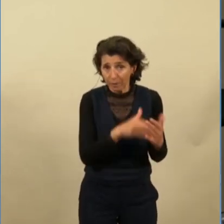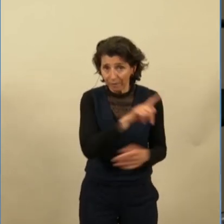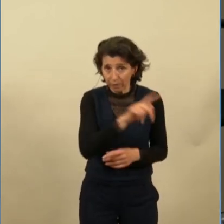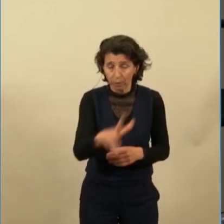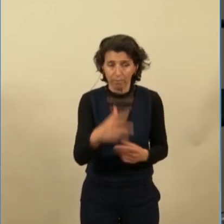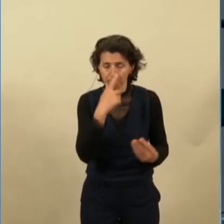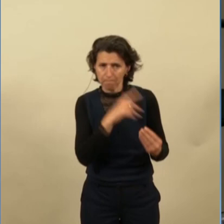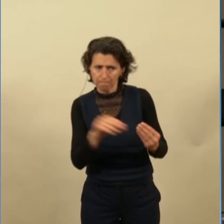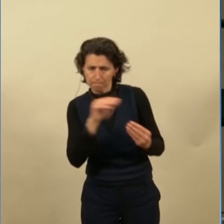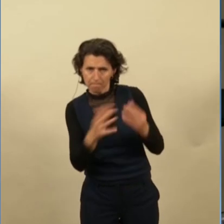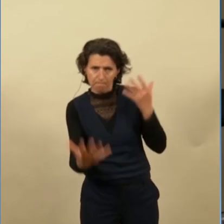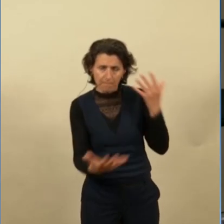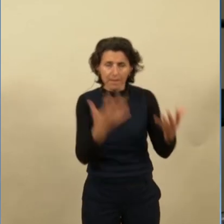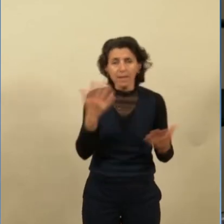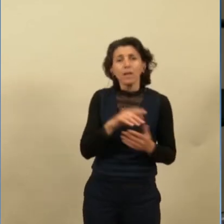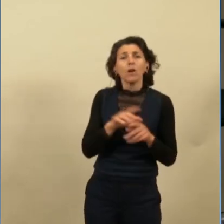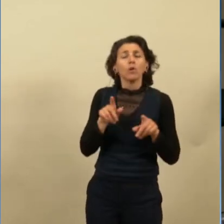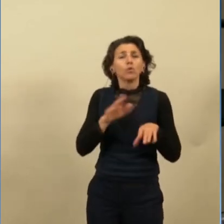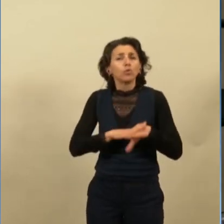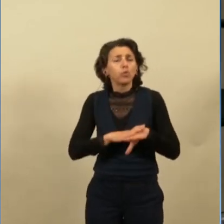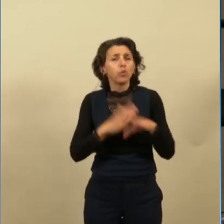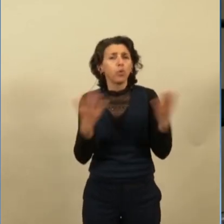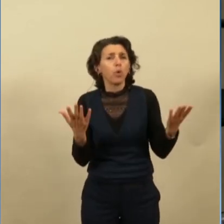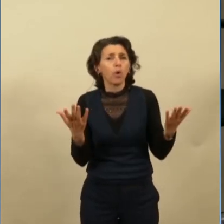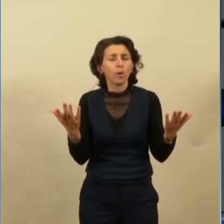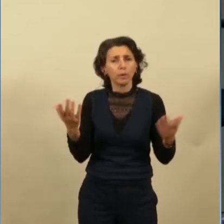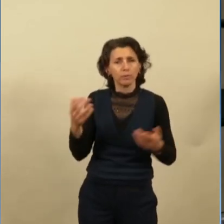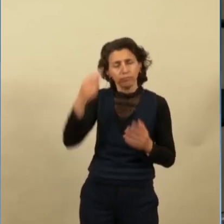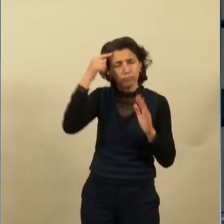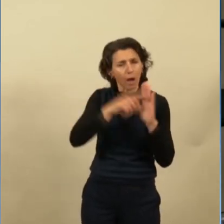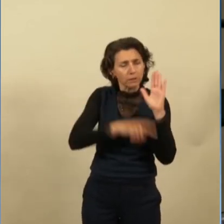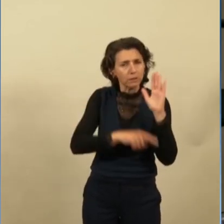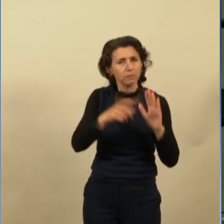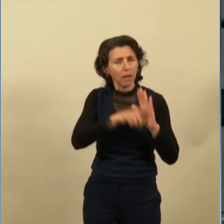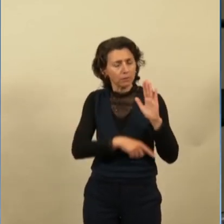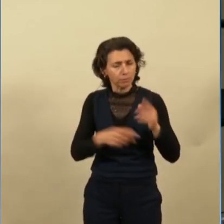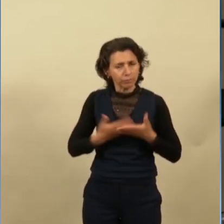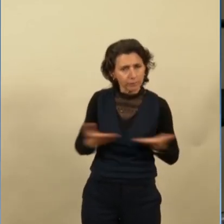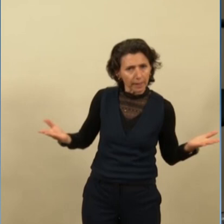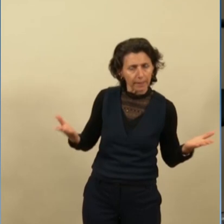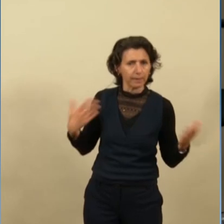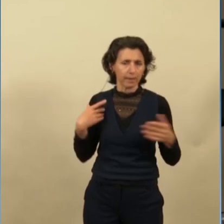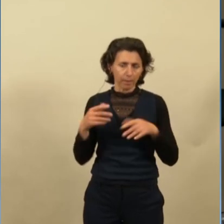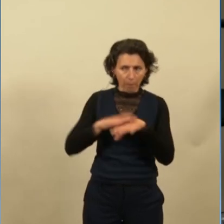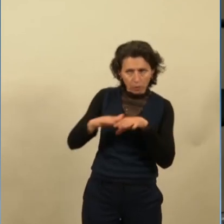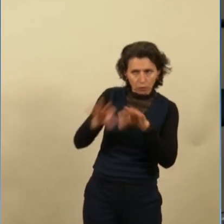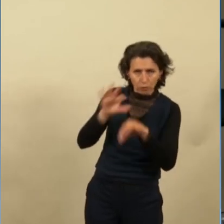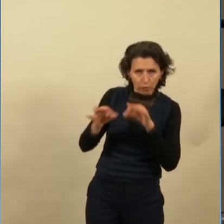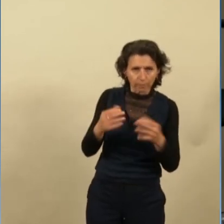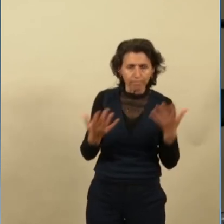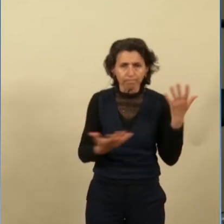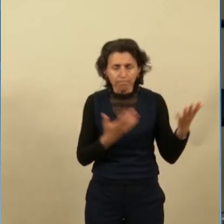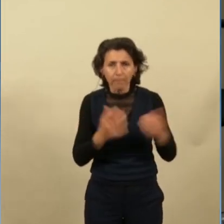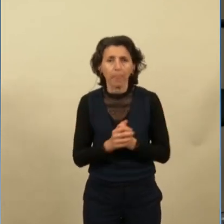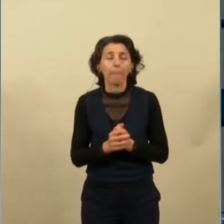émises sur le respect du principe de sincérité et sur les choix politiques le budget 2023